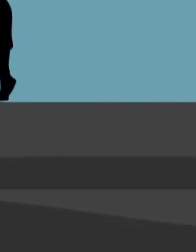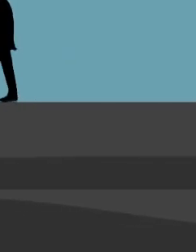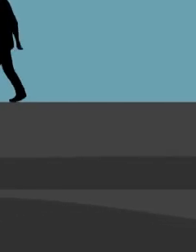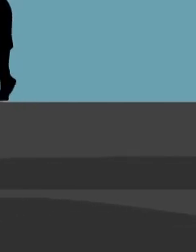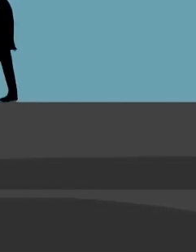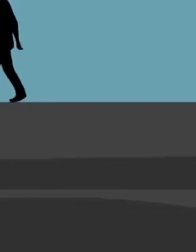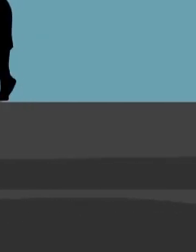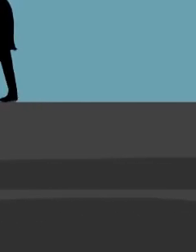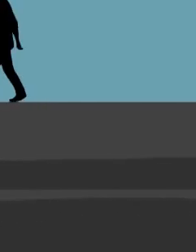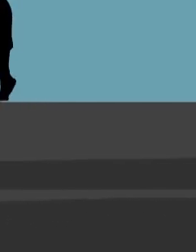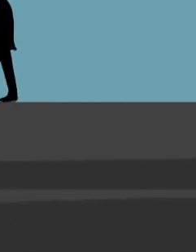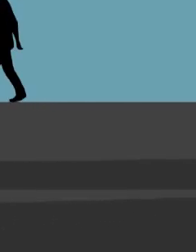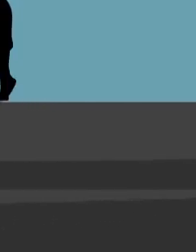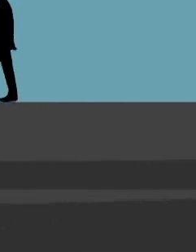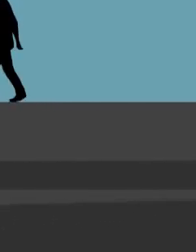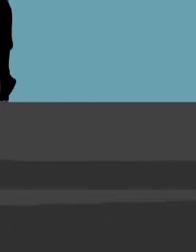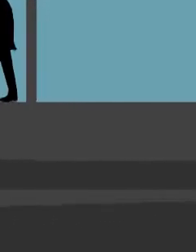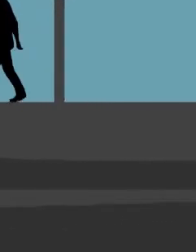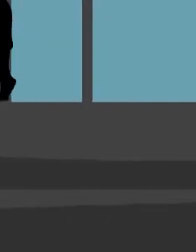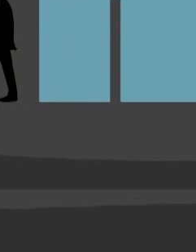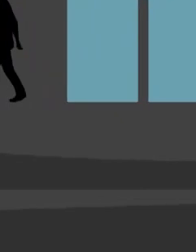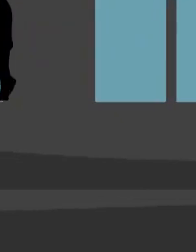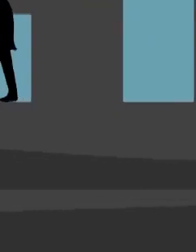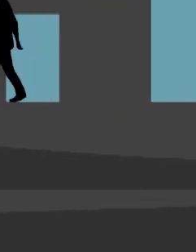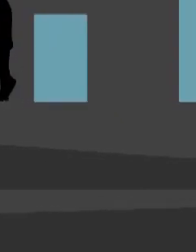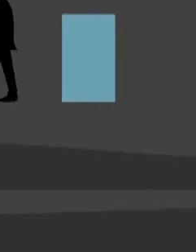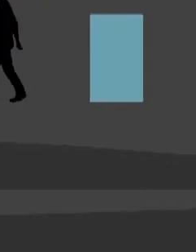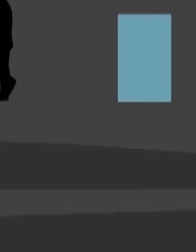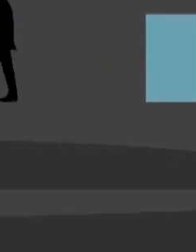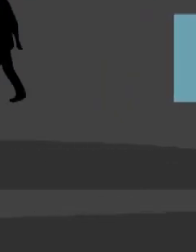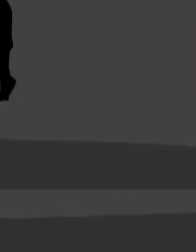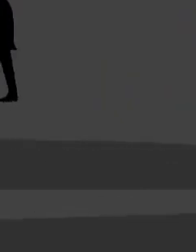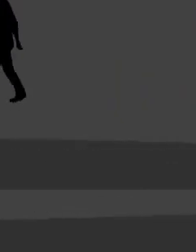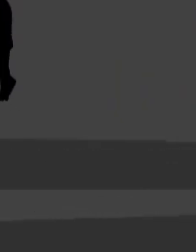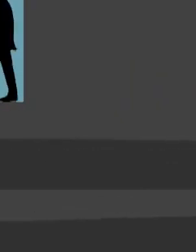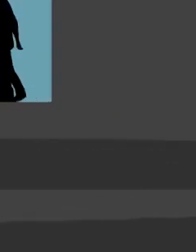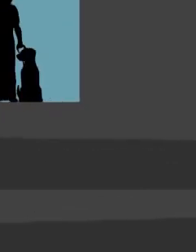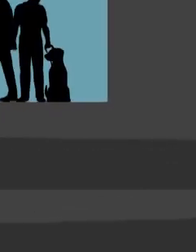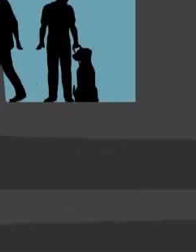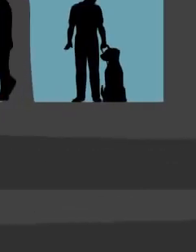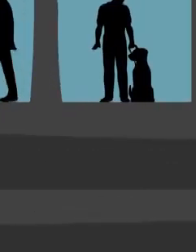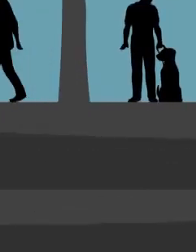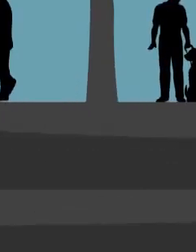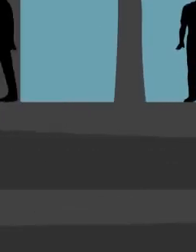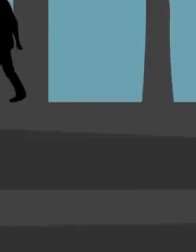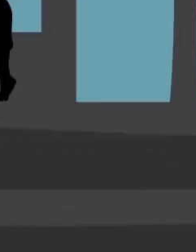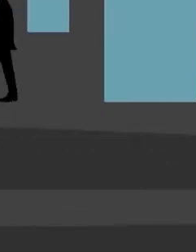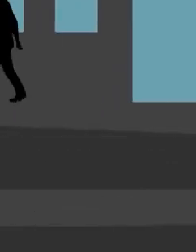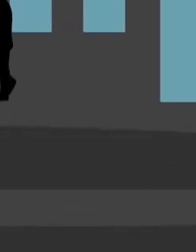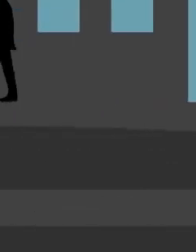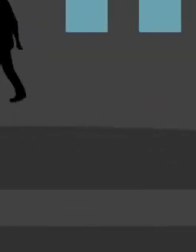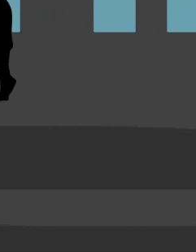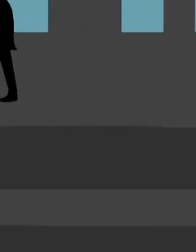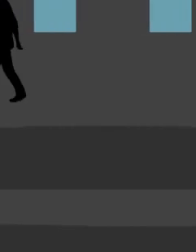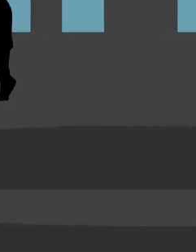I can do anything. I can reach any goal today. I can do what I want.